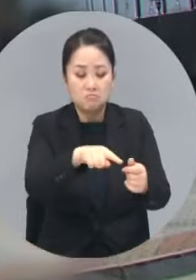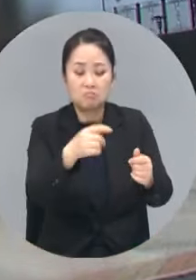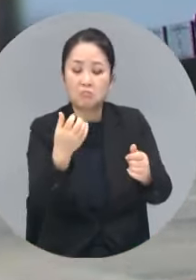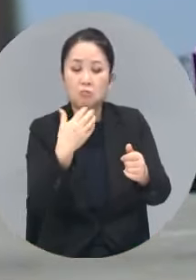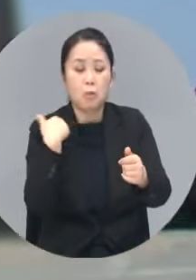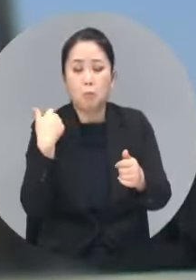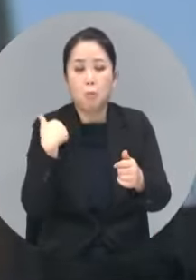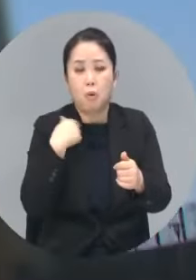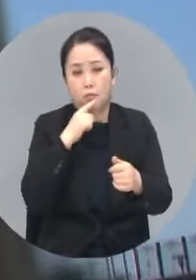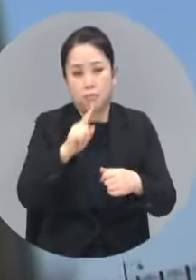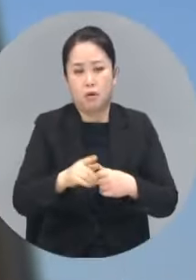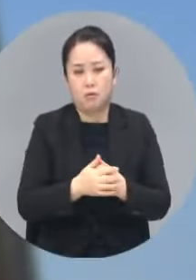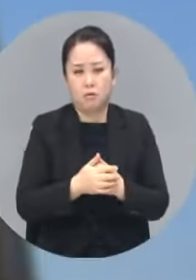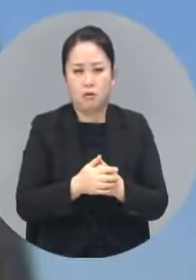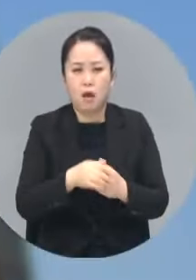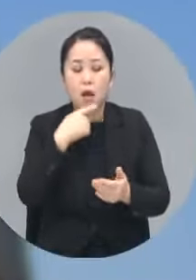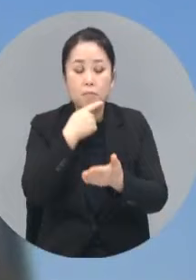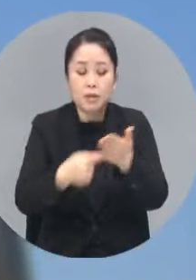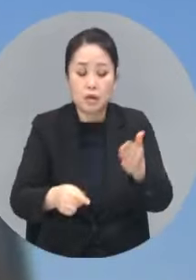받기는